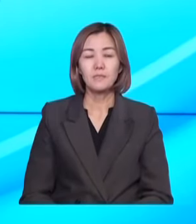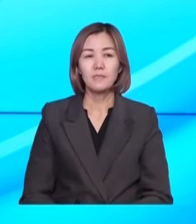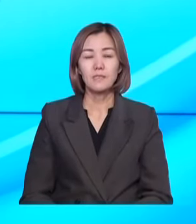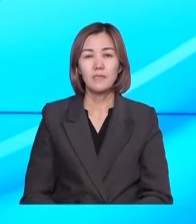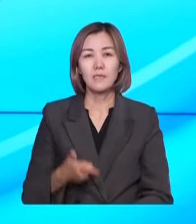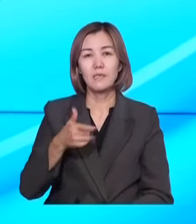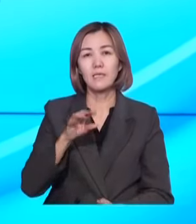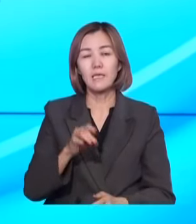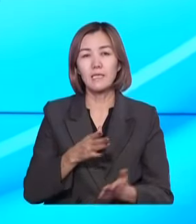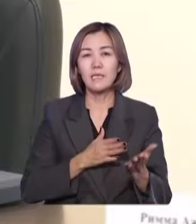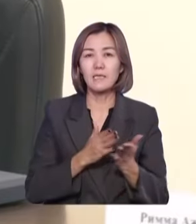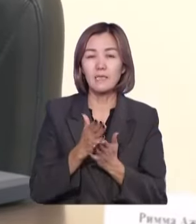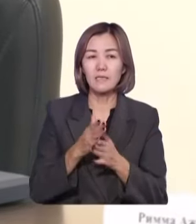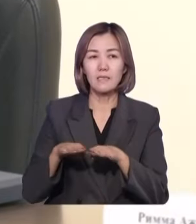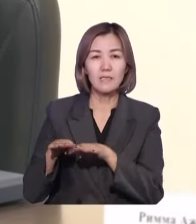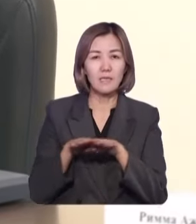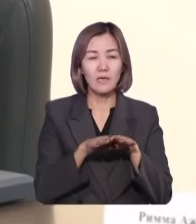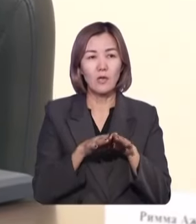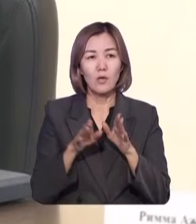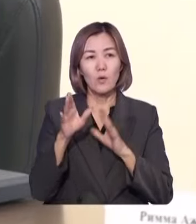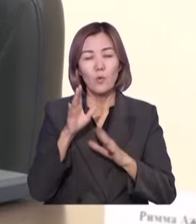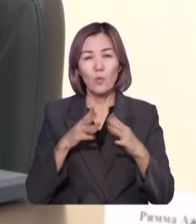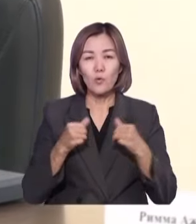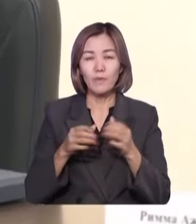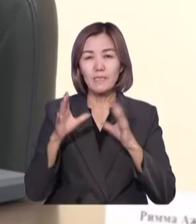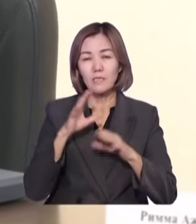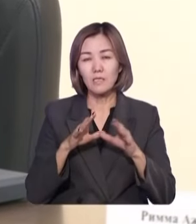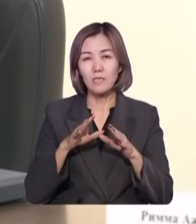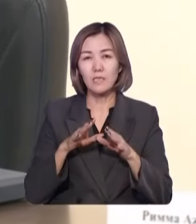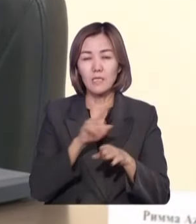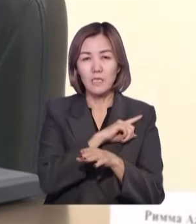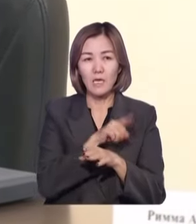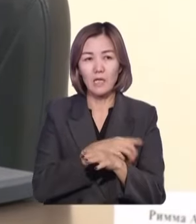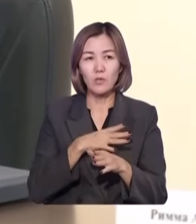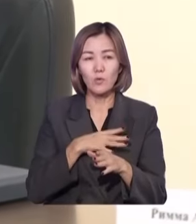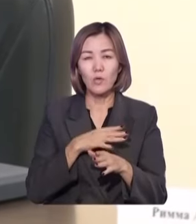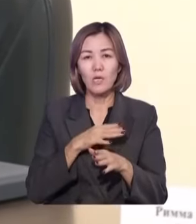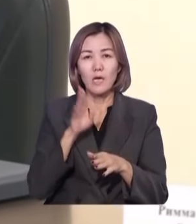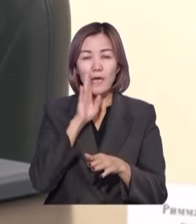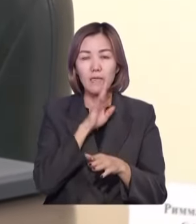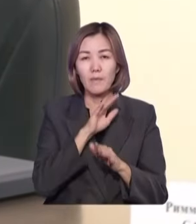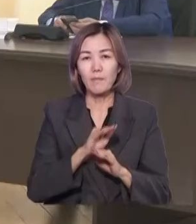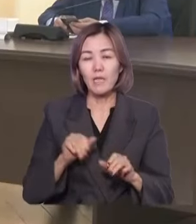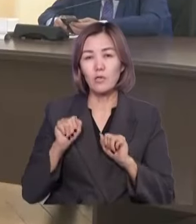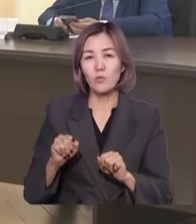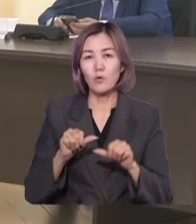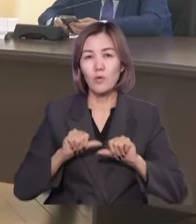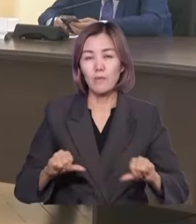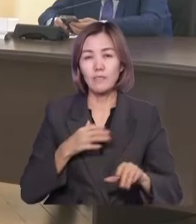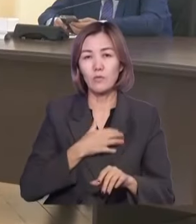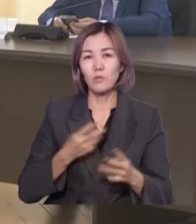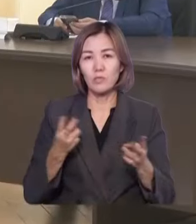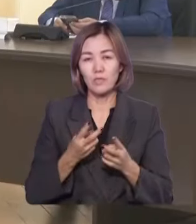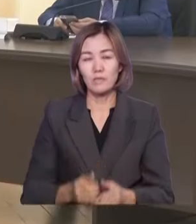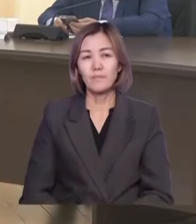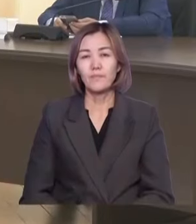Гендерлік теңдікті сақтау, отбасы институтын нығайту және ана мен баланы қорғау ісінде комиссия мүшелерінің рөлі ерекше. Отан